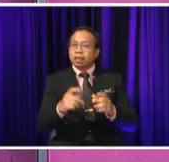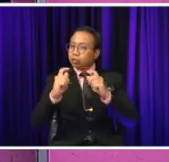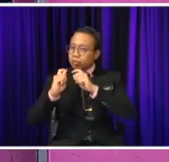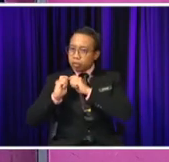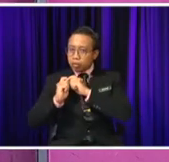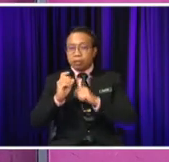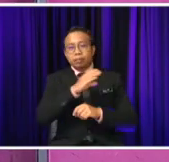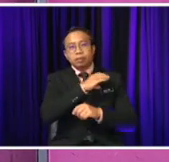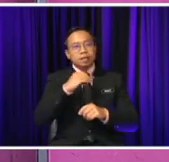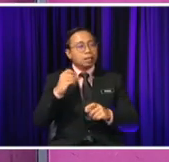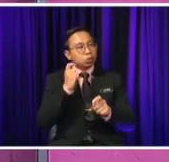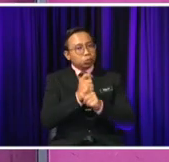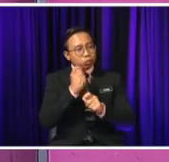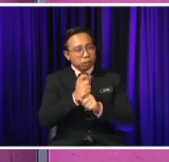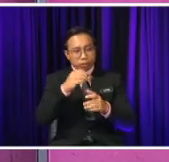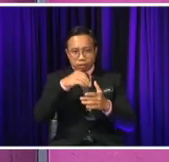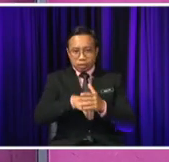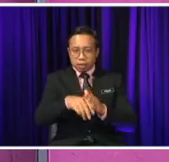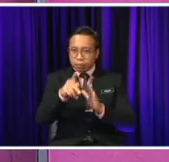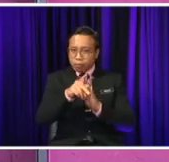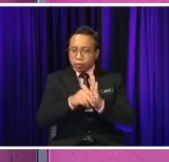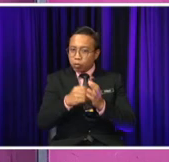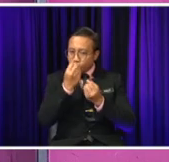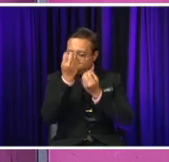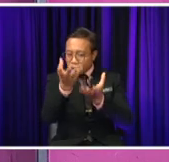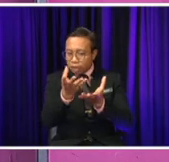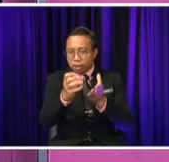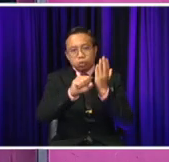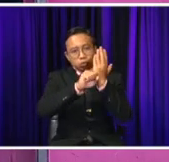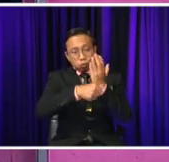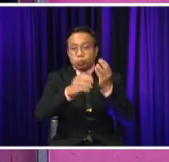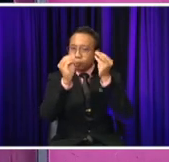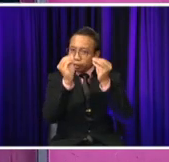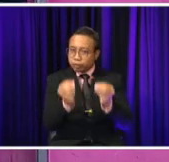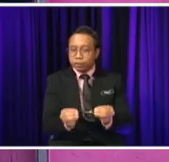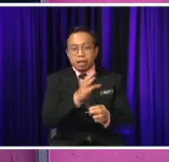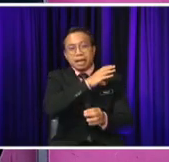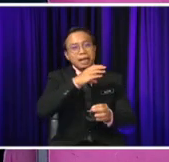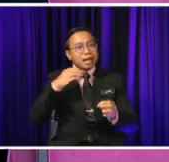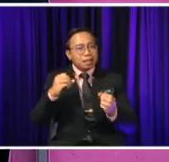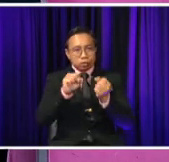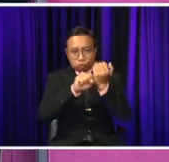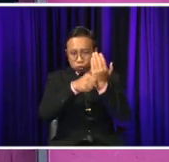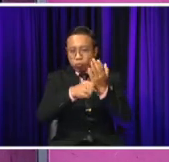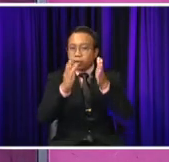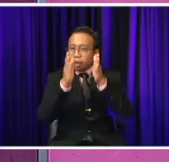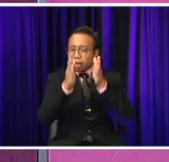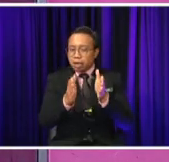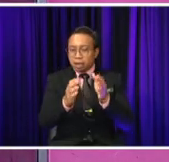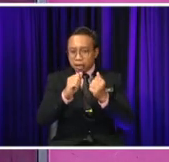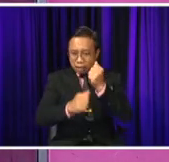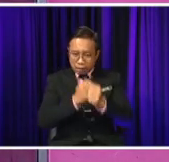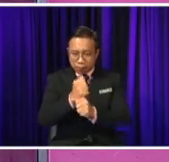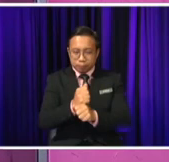dan juga tugas dalam pengolahan sumber manusia dan sumber alam selarik dengan tanggung jawab sebagai hamba Allah